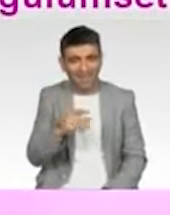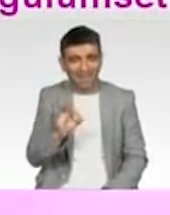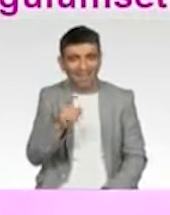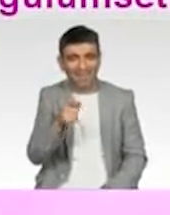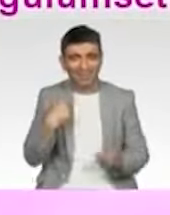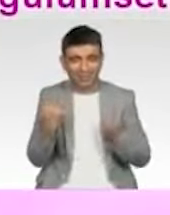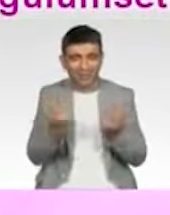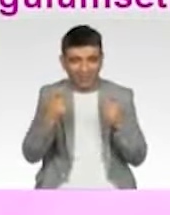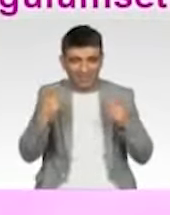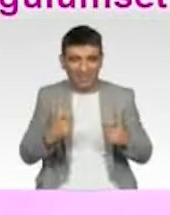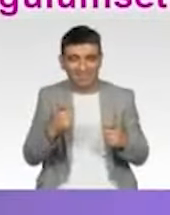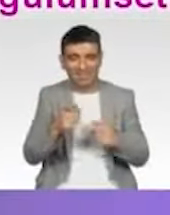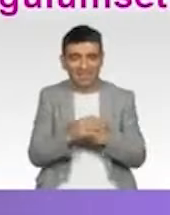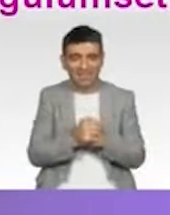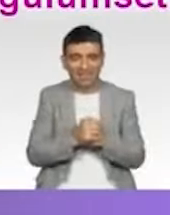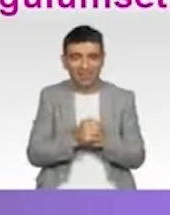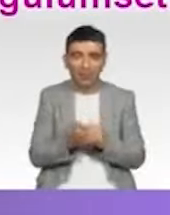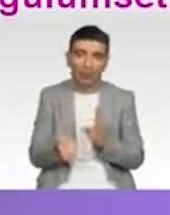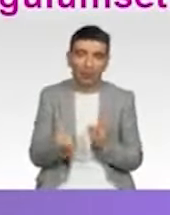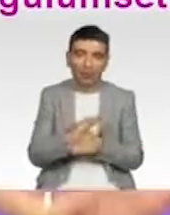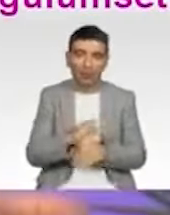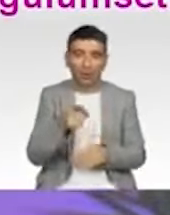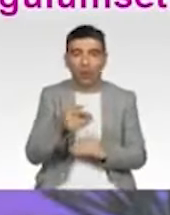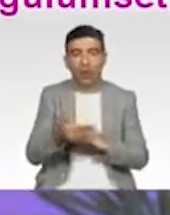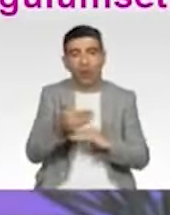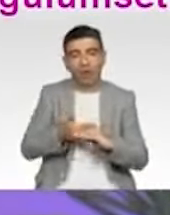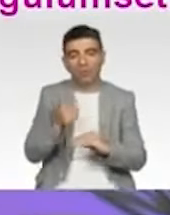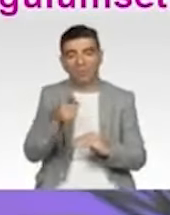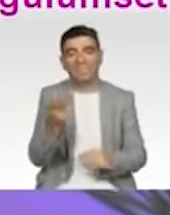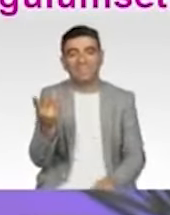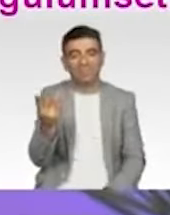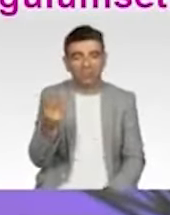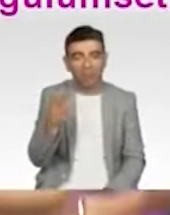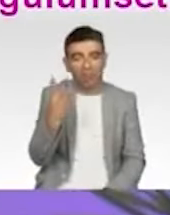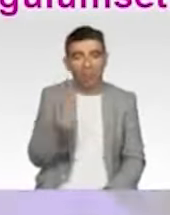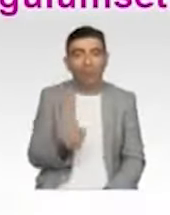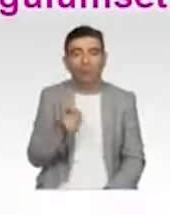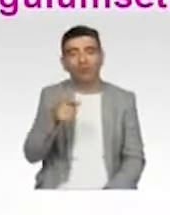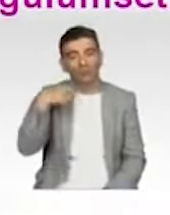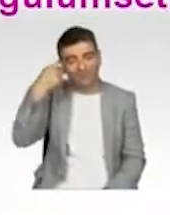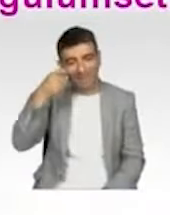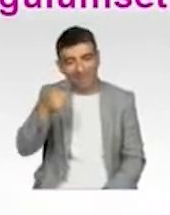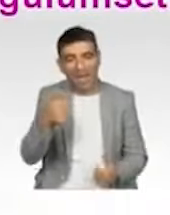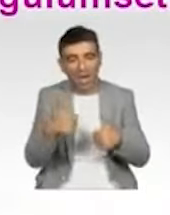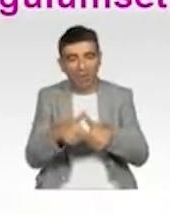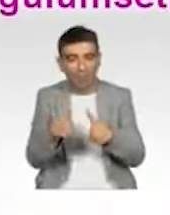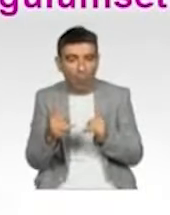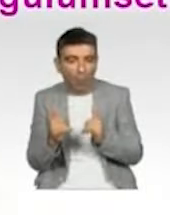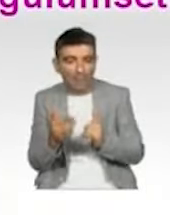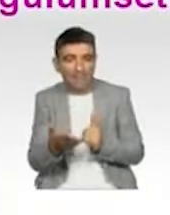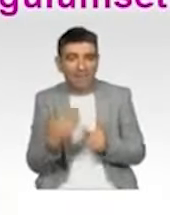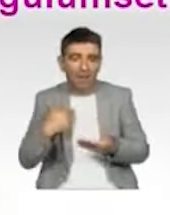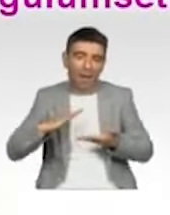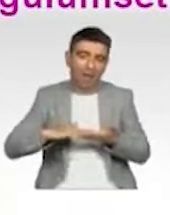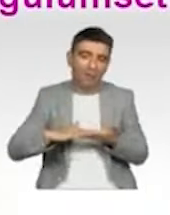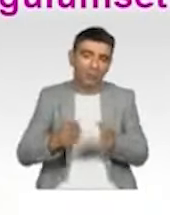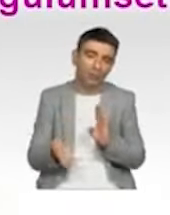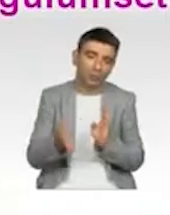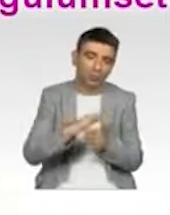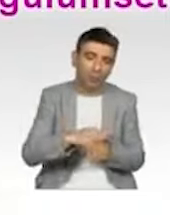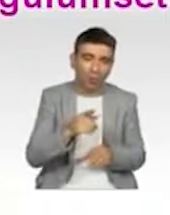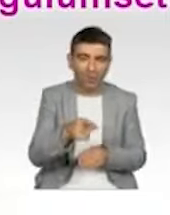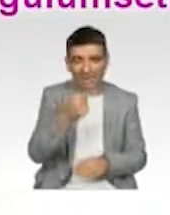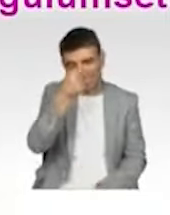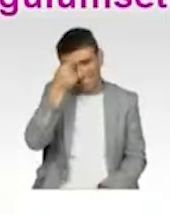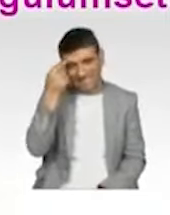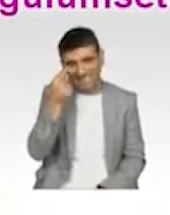Sette evet. Tanıştık. Sonrasında daha önceden işte nişanlım oynadı, televizyon filmlerinde eşim oynadı falan. Arkadaşız yani. Sonradan ya